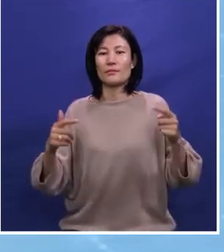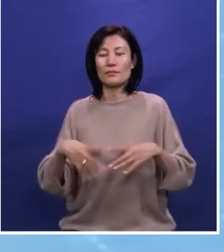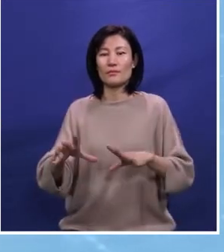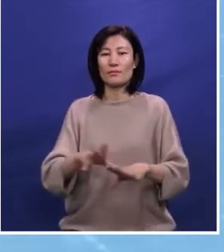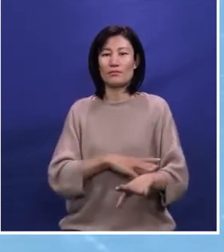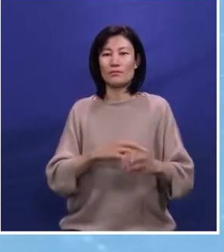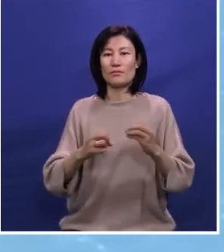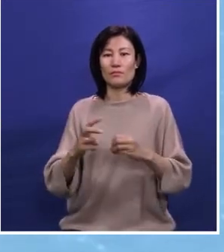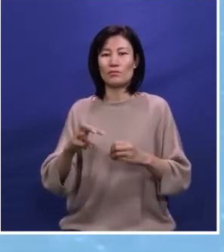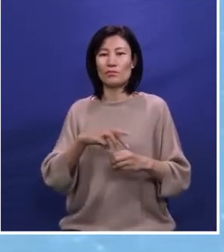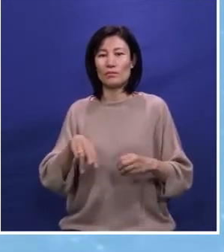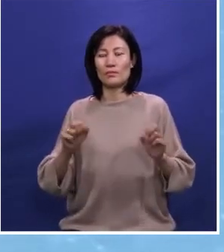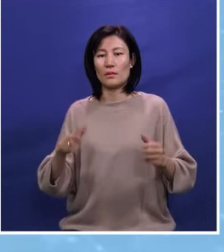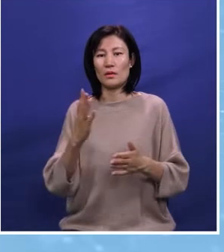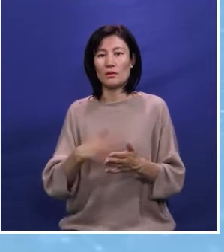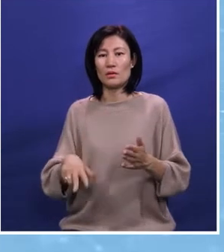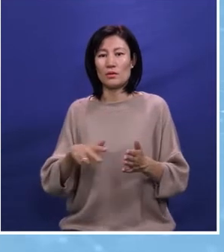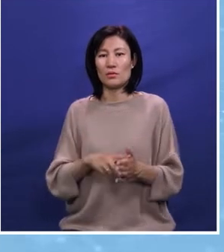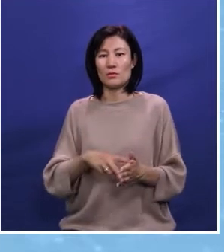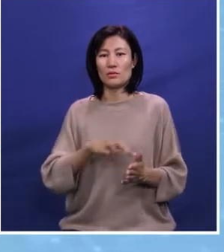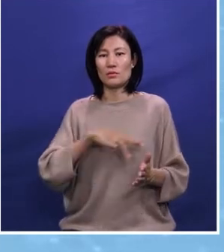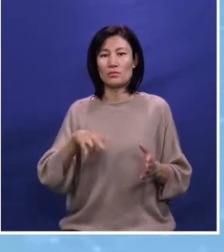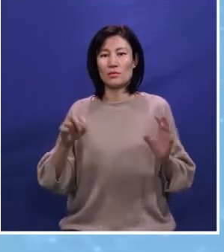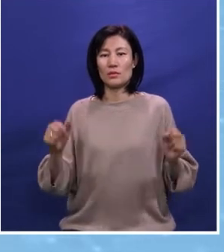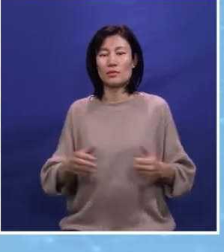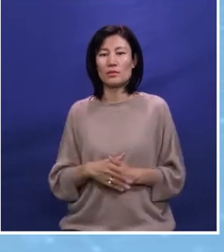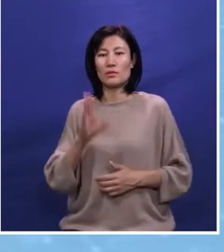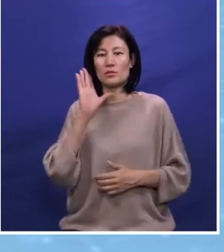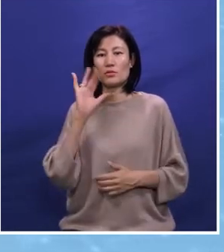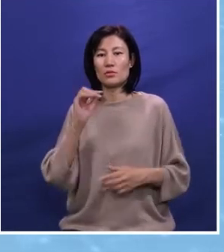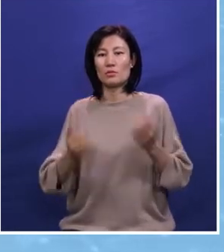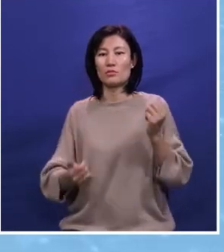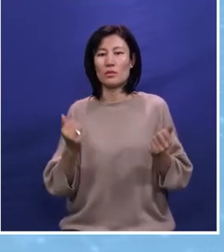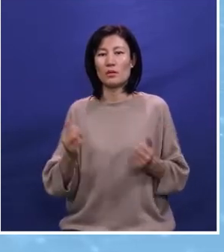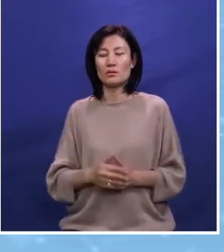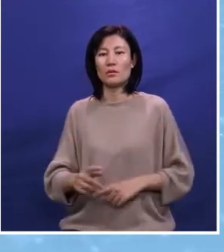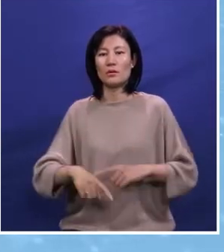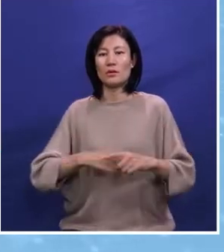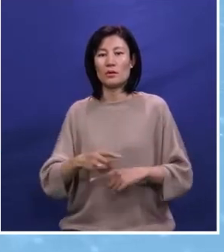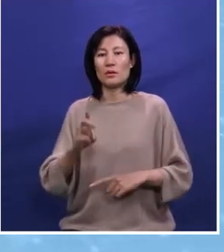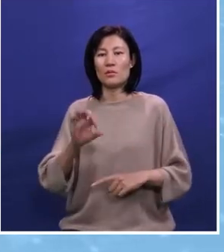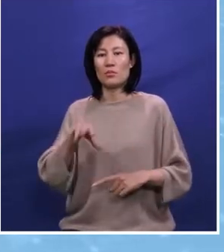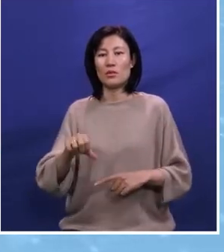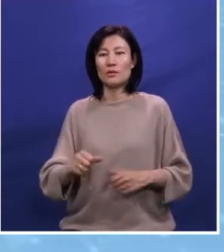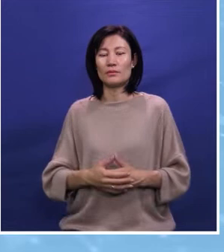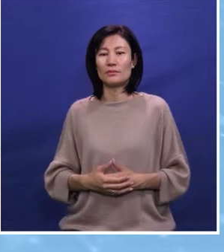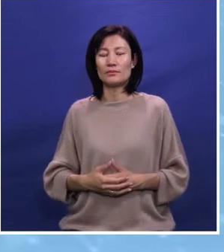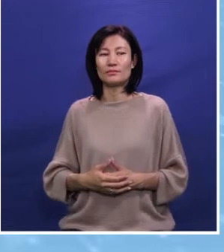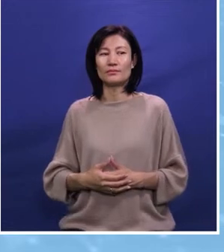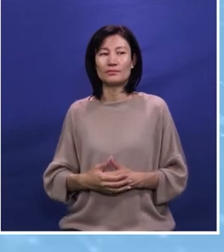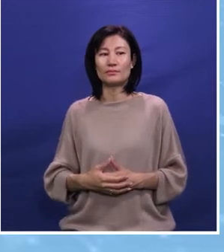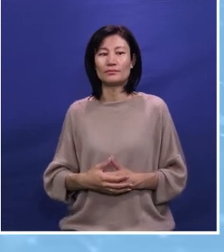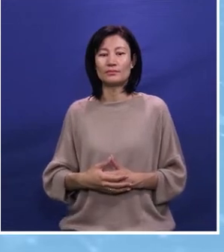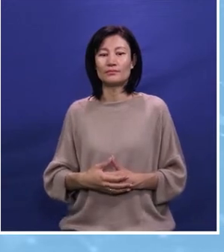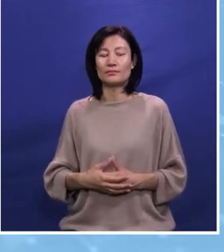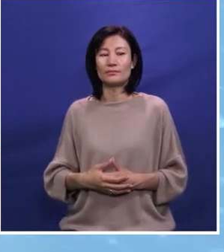ұзындығы 12 метр, ені 3 метр болу керек та, соның ішінде растворды тұру керек. Машинаның баламы айналып өту керек та, соны біз кемшілік ол